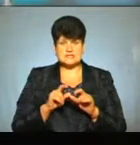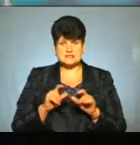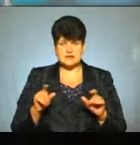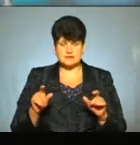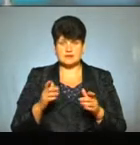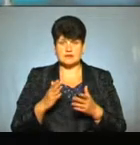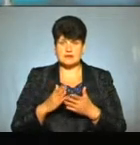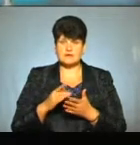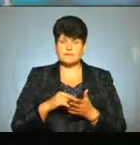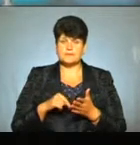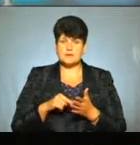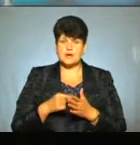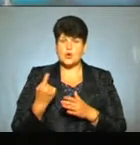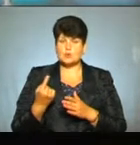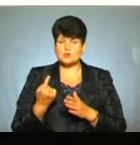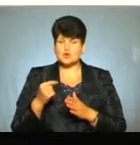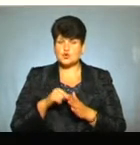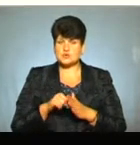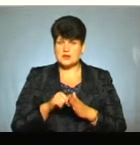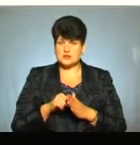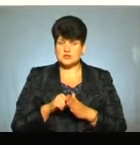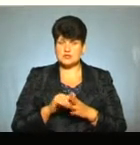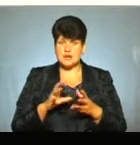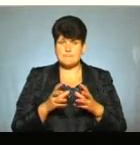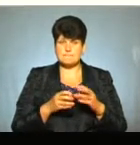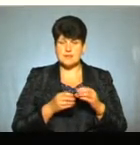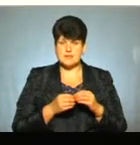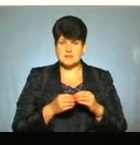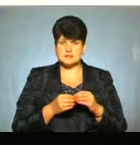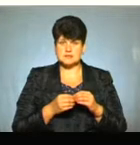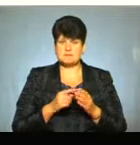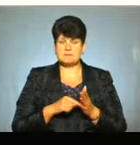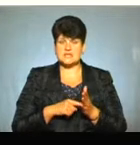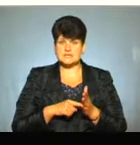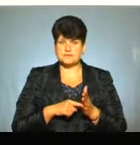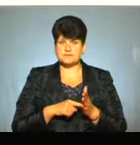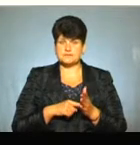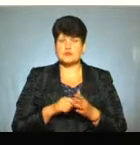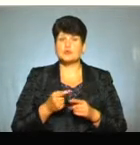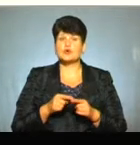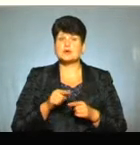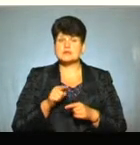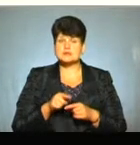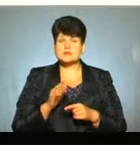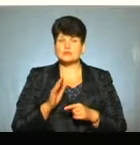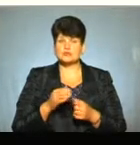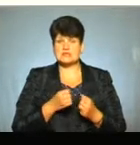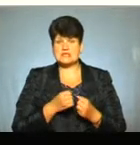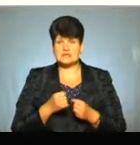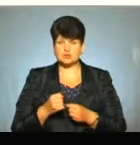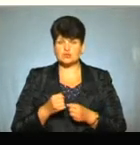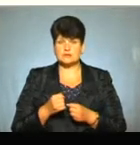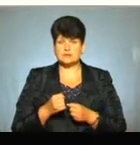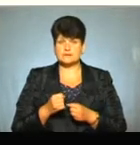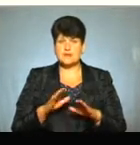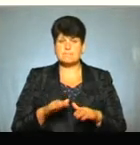які знаходяться в містах обласного значення, на баланс саме таких міст. Бо це буде тягнути за собою